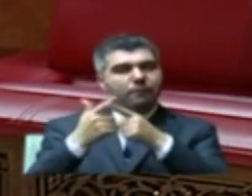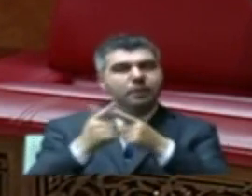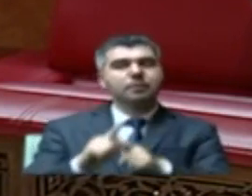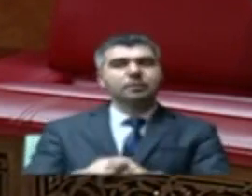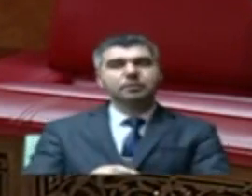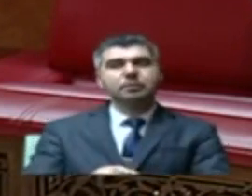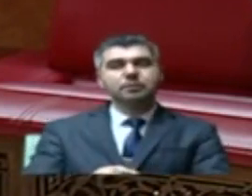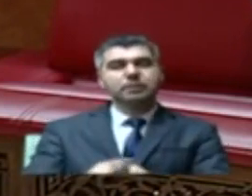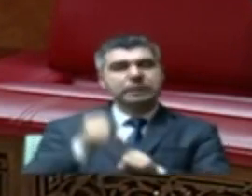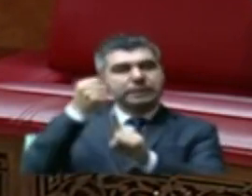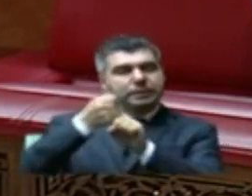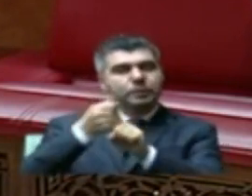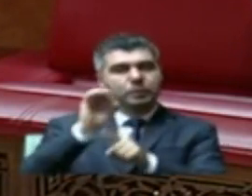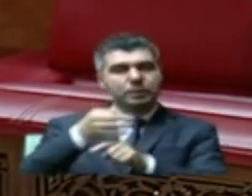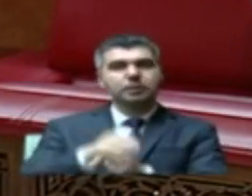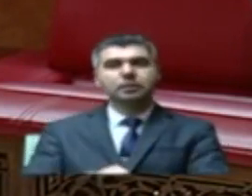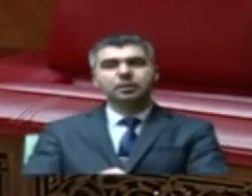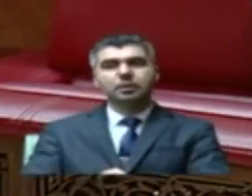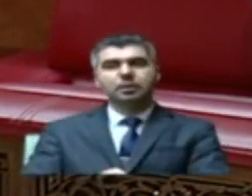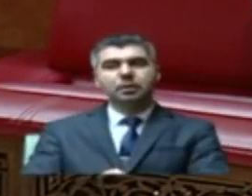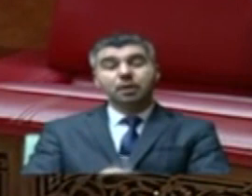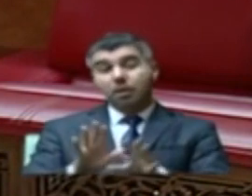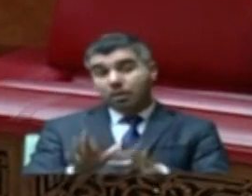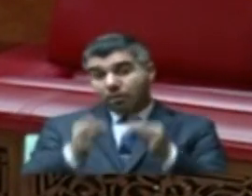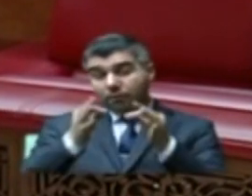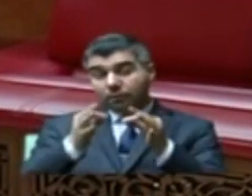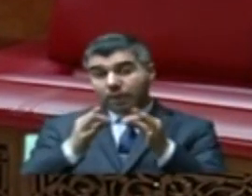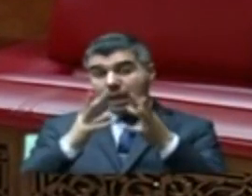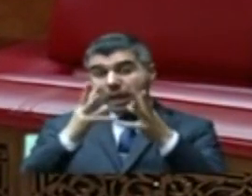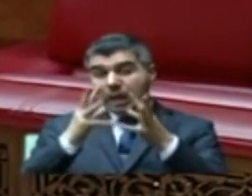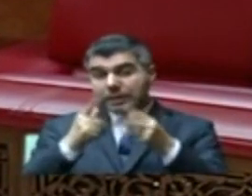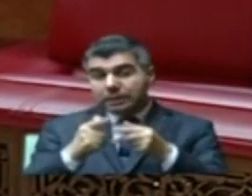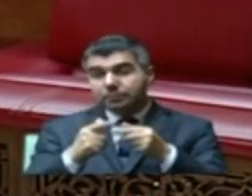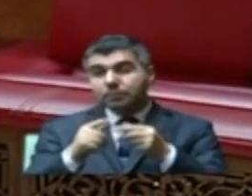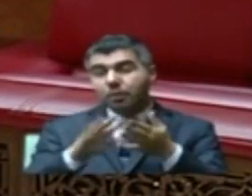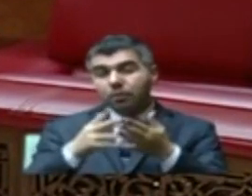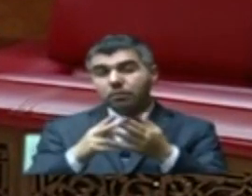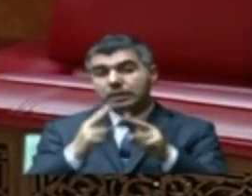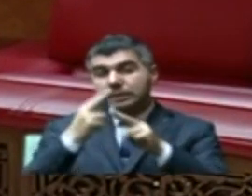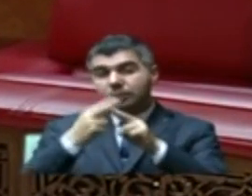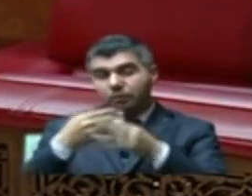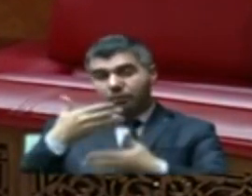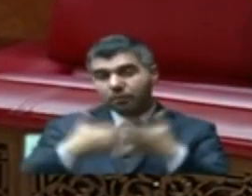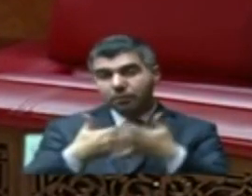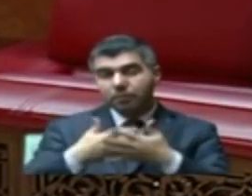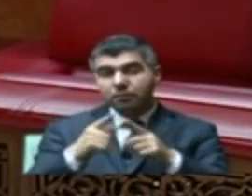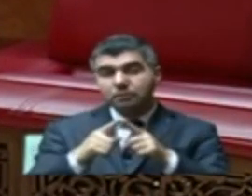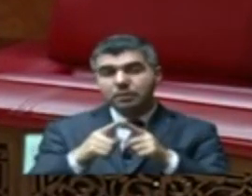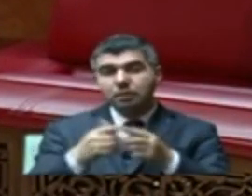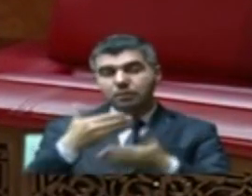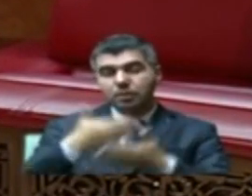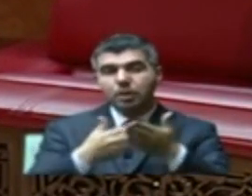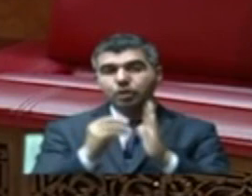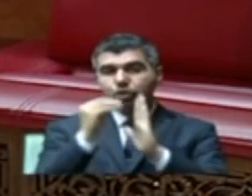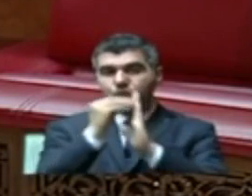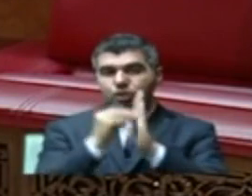لإنجاح هذه العملية، وهذه العملية مكنت الحالات التي تتحدث عنها من الحصول على التسجيل